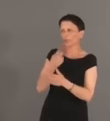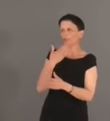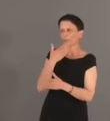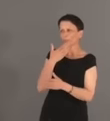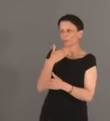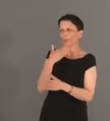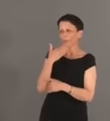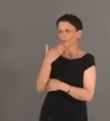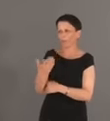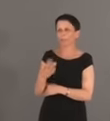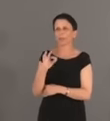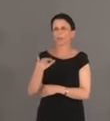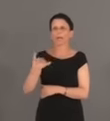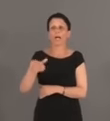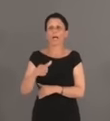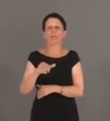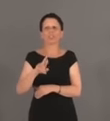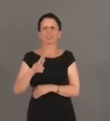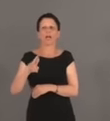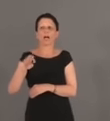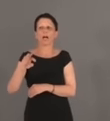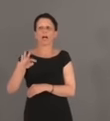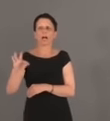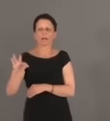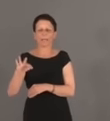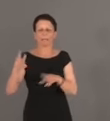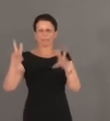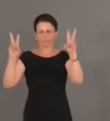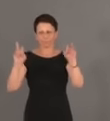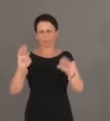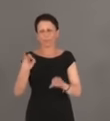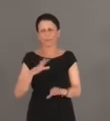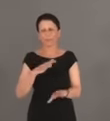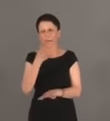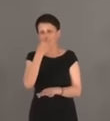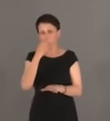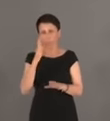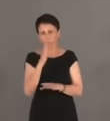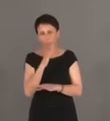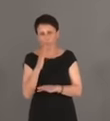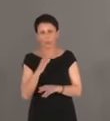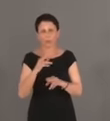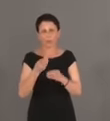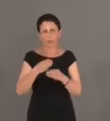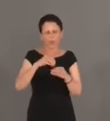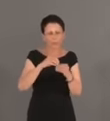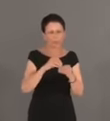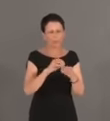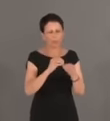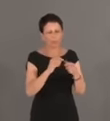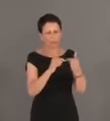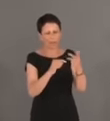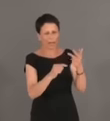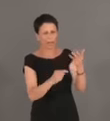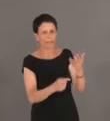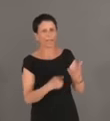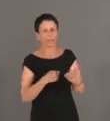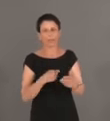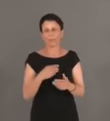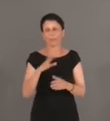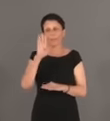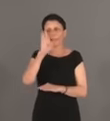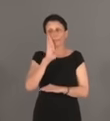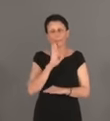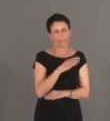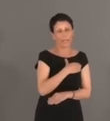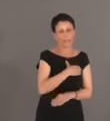Oui, bien sûr, le jarret. Donc il y a une pollution, en plus du reste. Donc j'invite les deux institutions à se